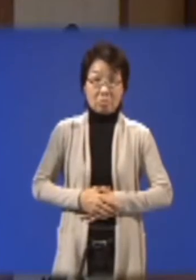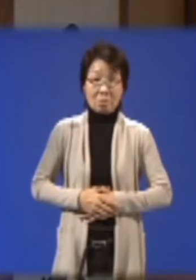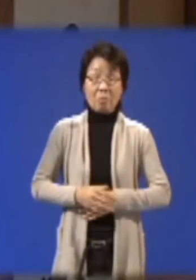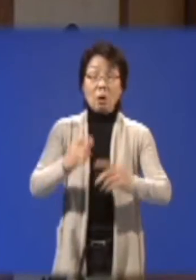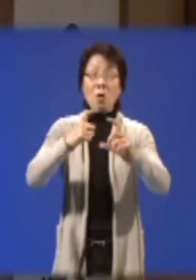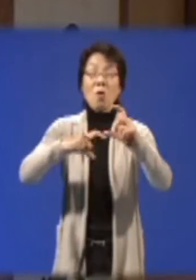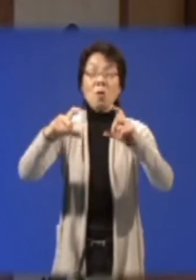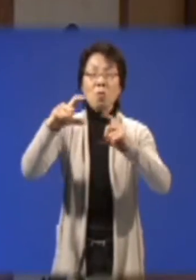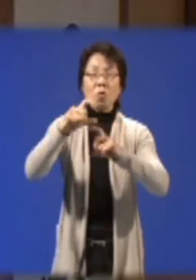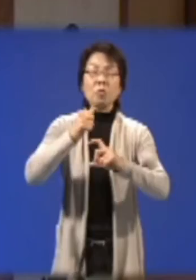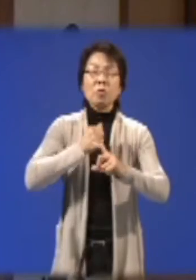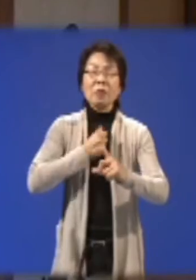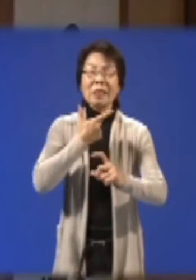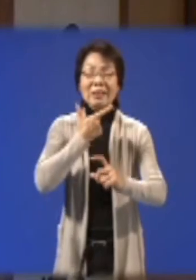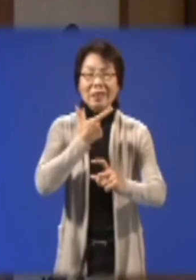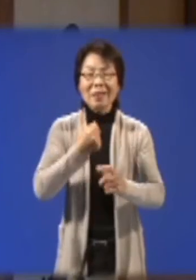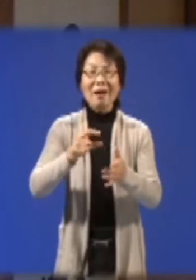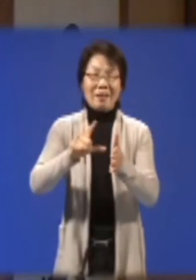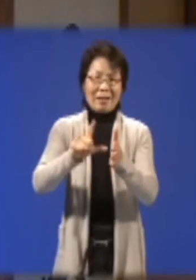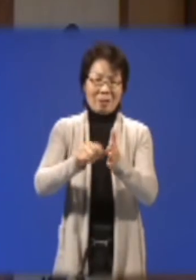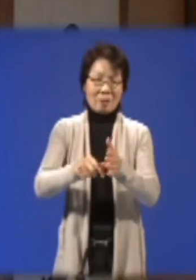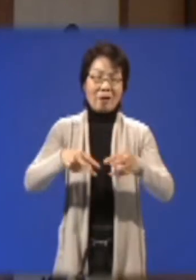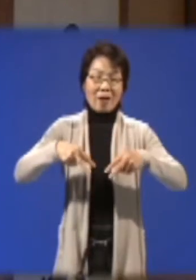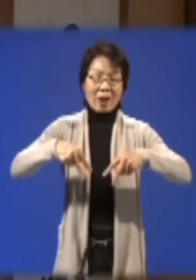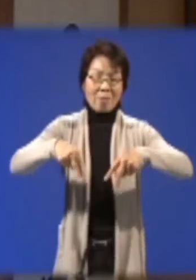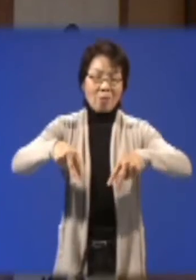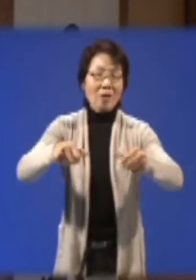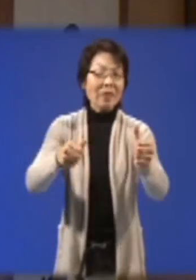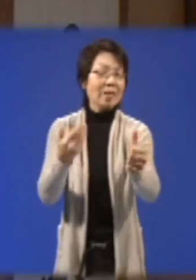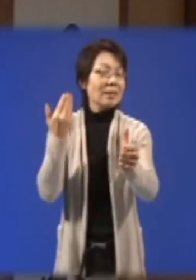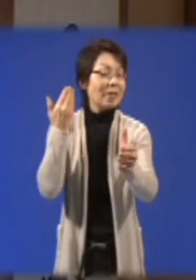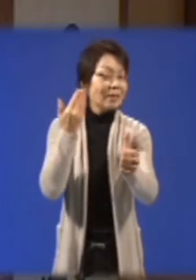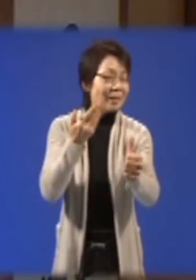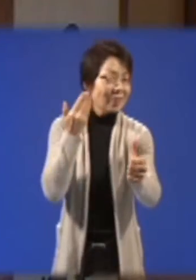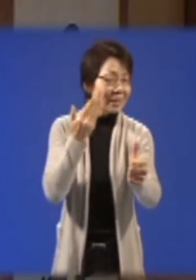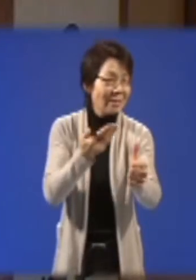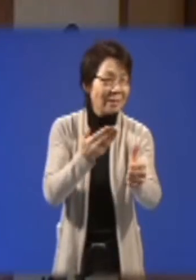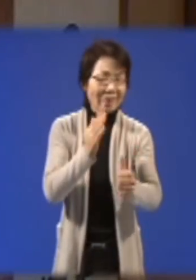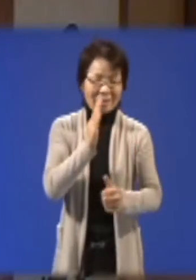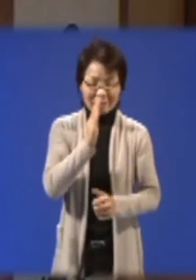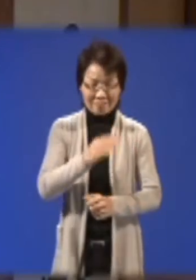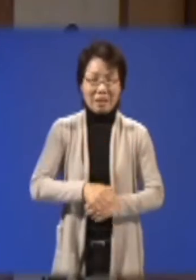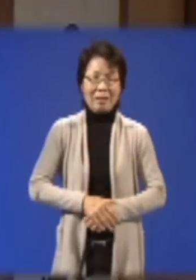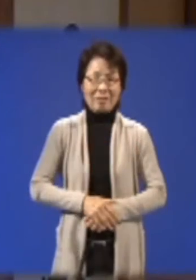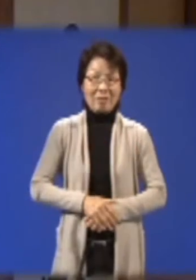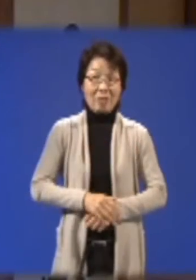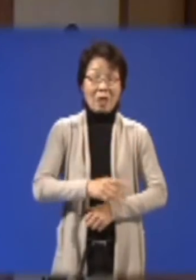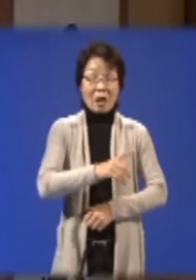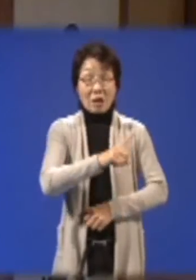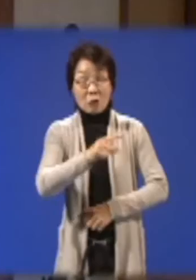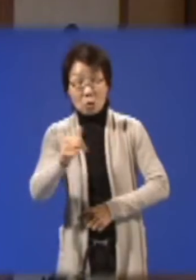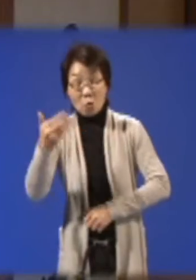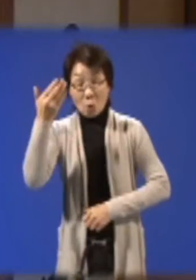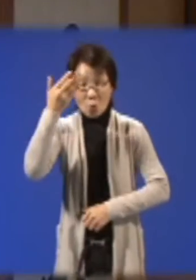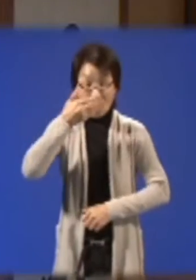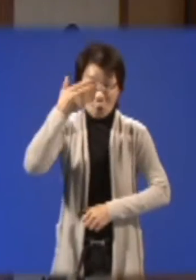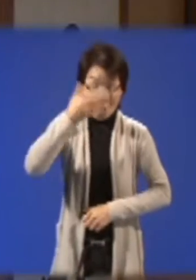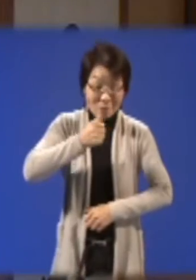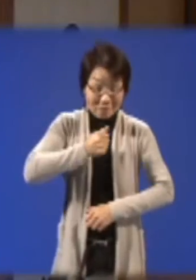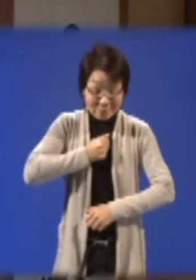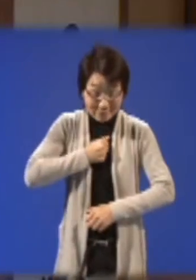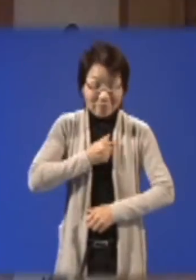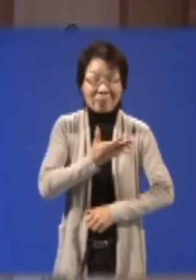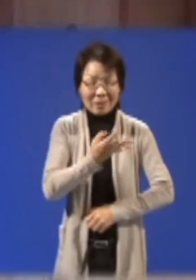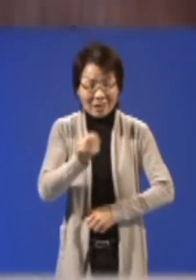もっと知りたいと思ったら博物館ボランティアさんに話しかけてみてくださいね。きっといろんな発見がありますよ。